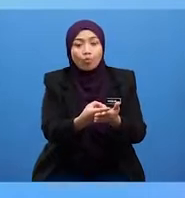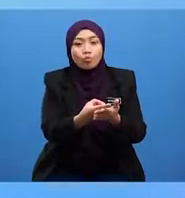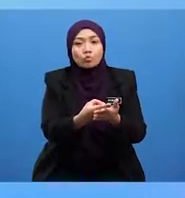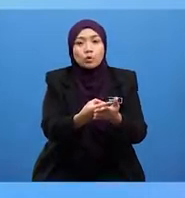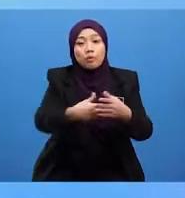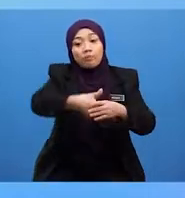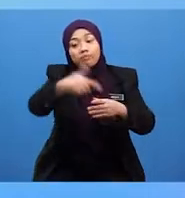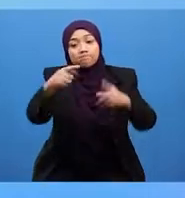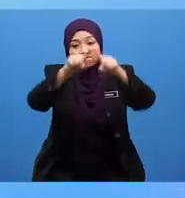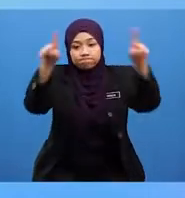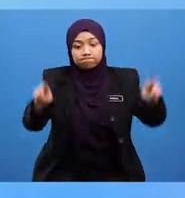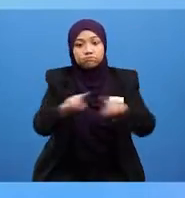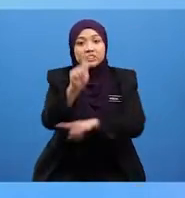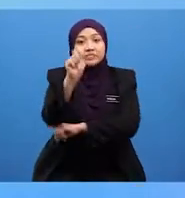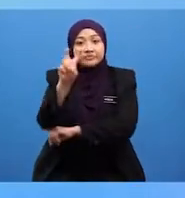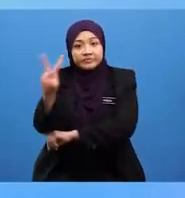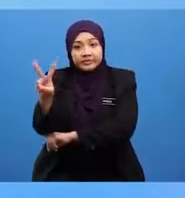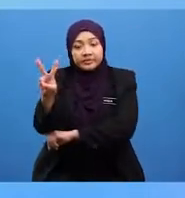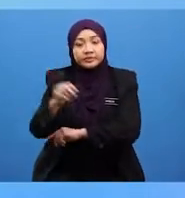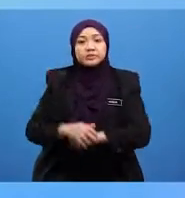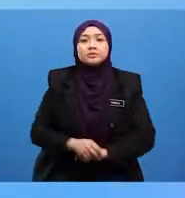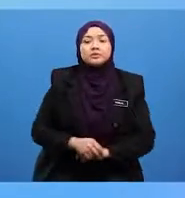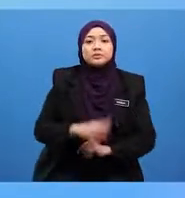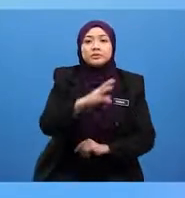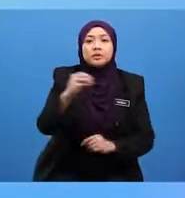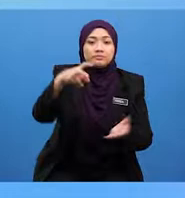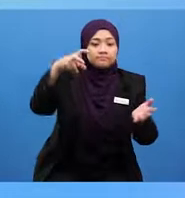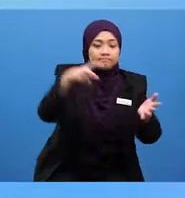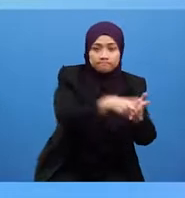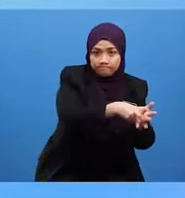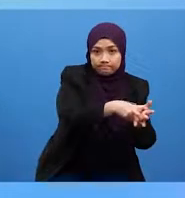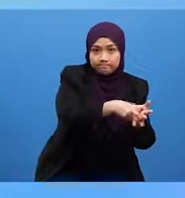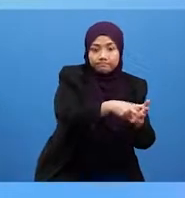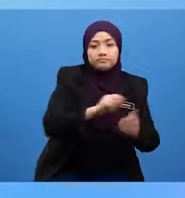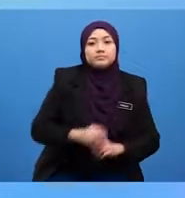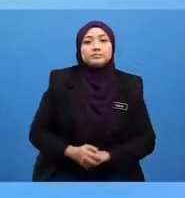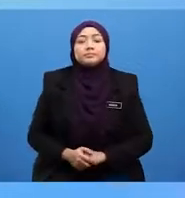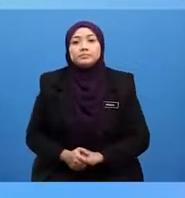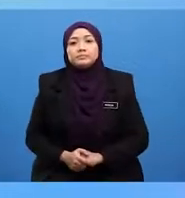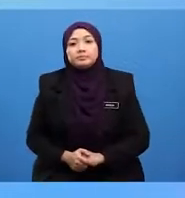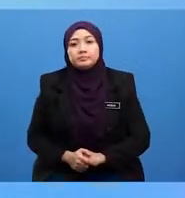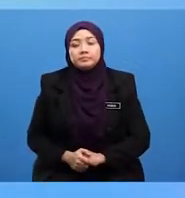televisyen, palam 3 pin dan sebagainya.